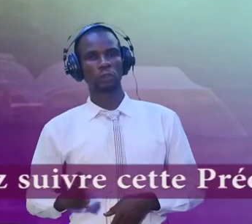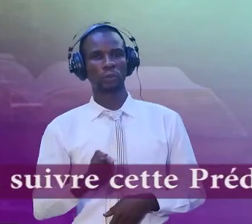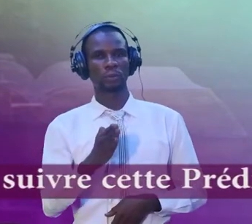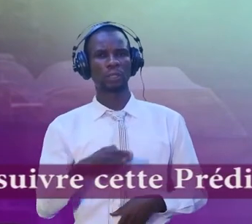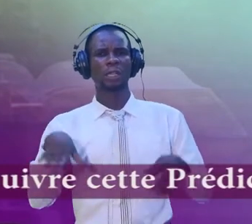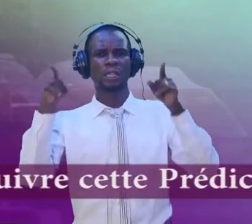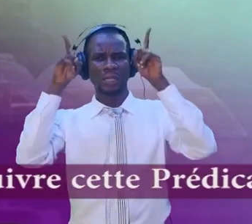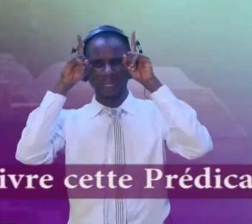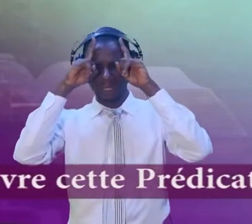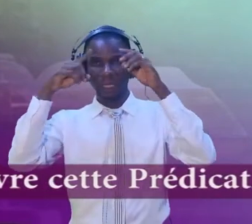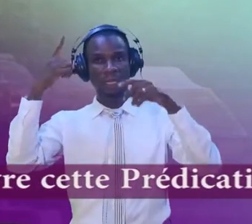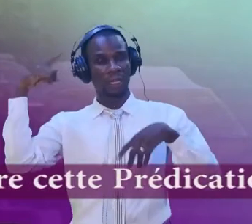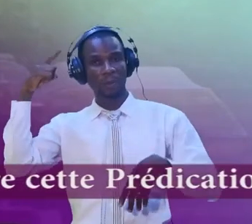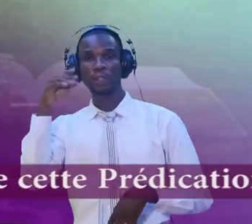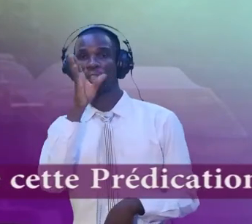nyoka.